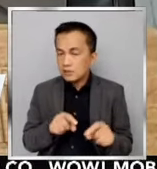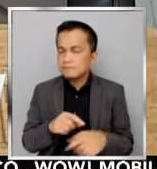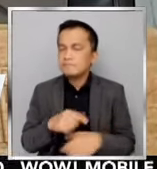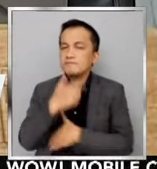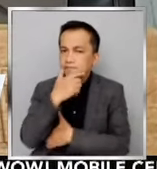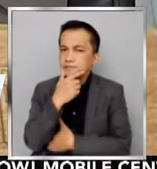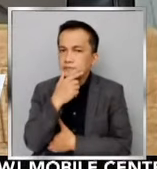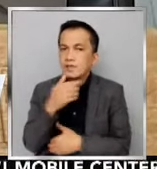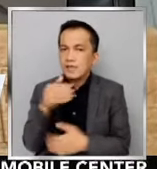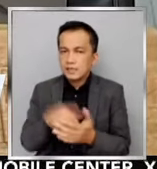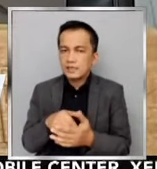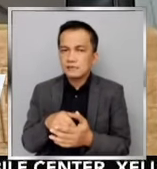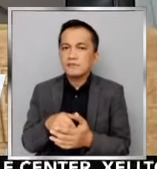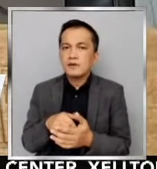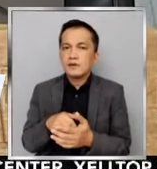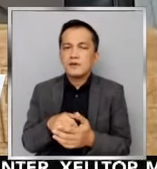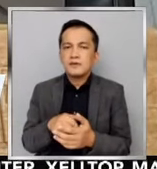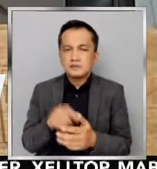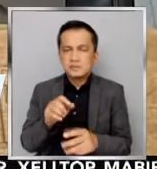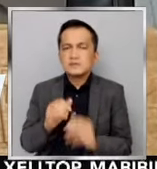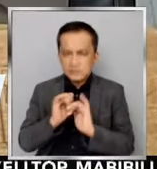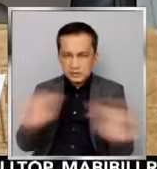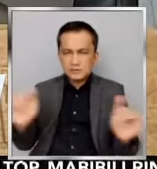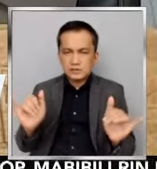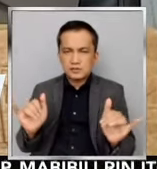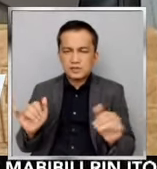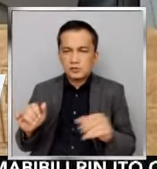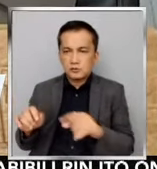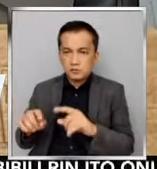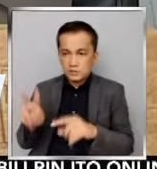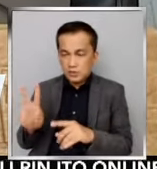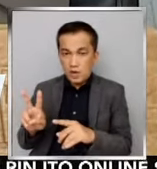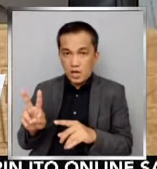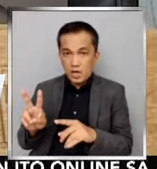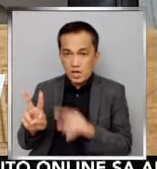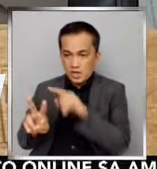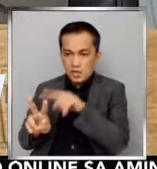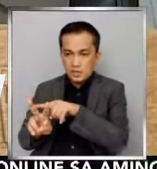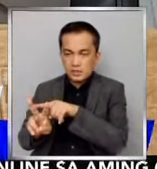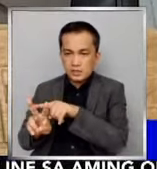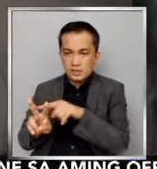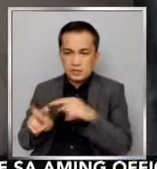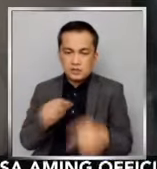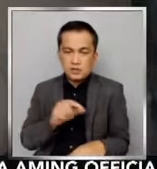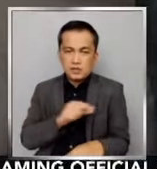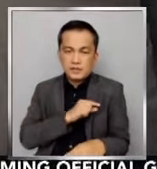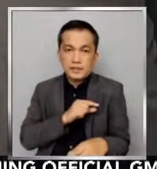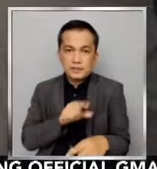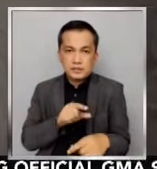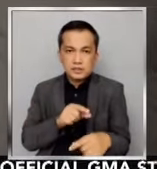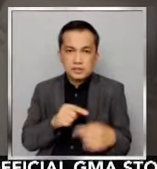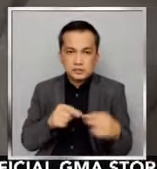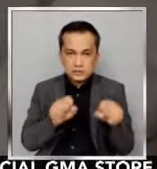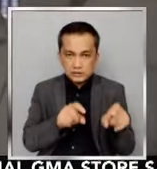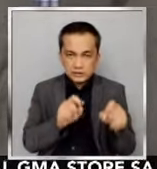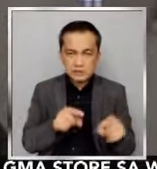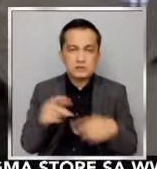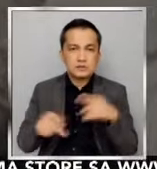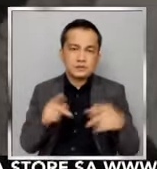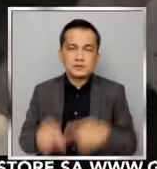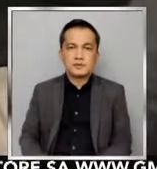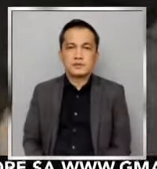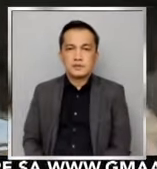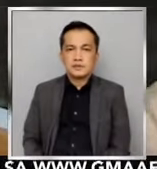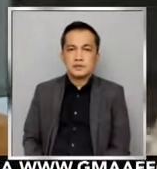qualified pa rin to. So on two different sections, papasok siya sa qualified human trafficking. Para sa GMA Integrated